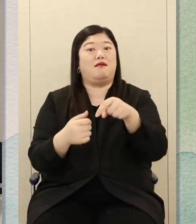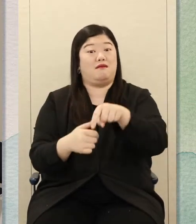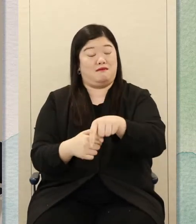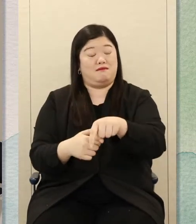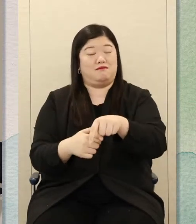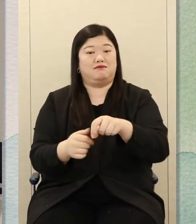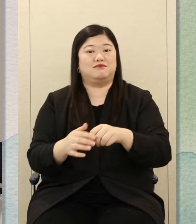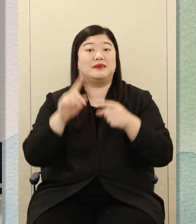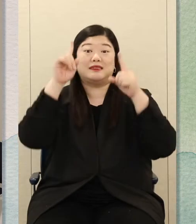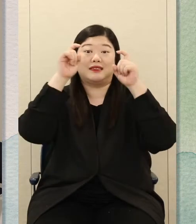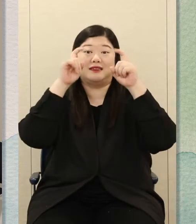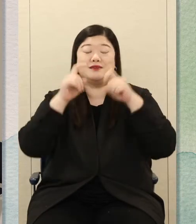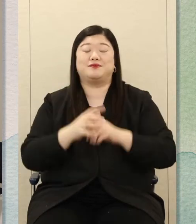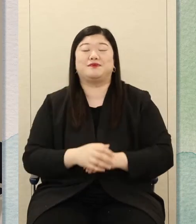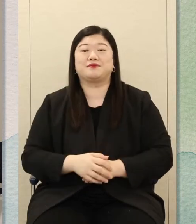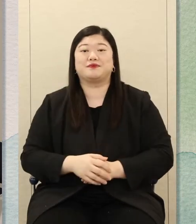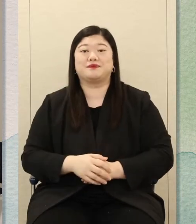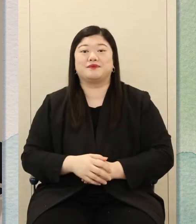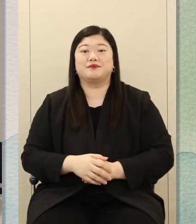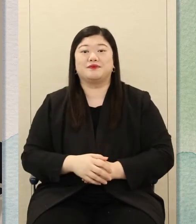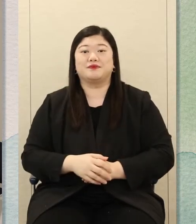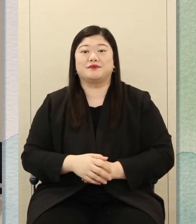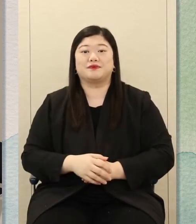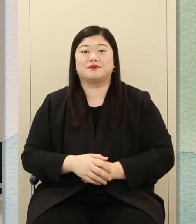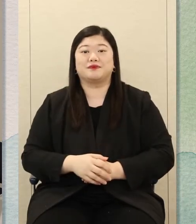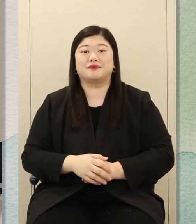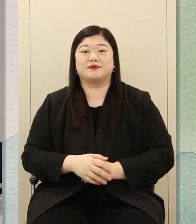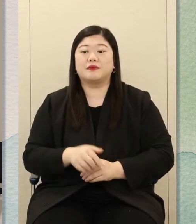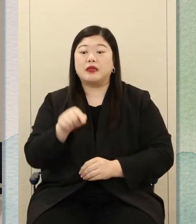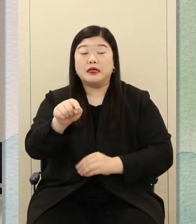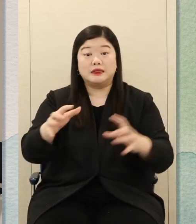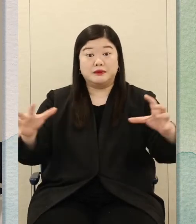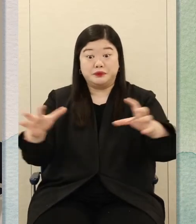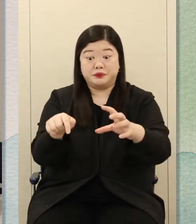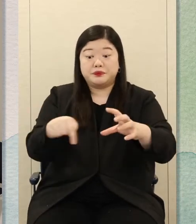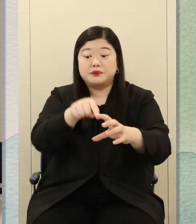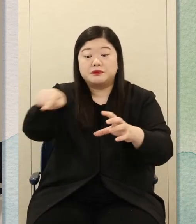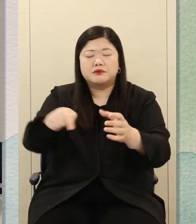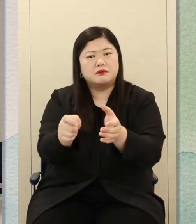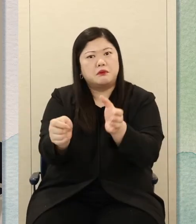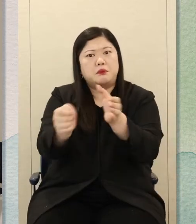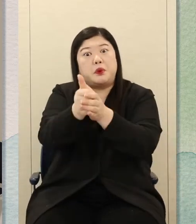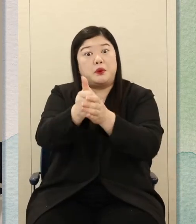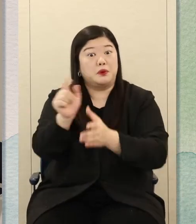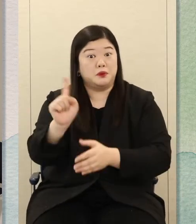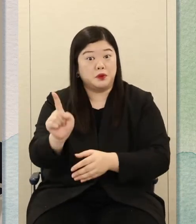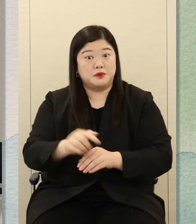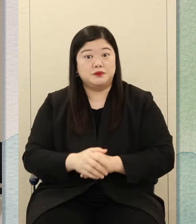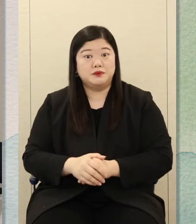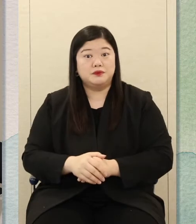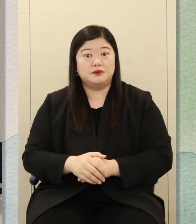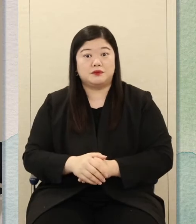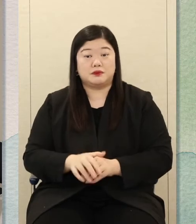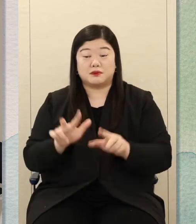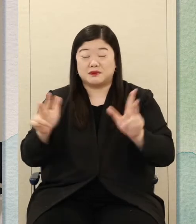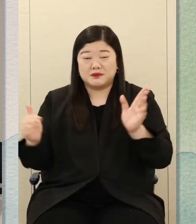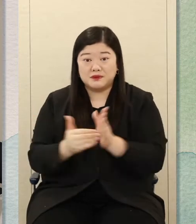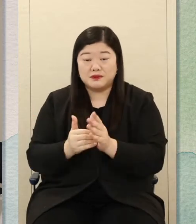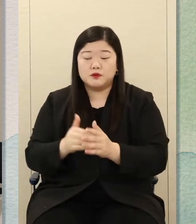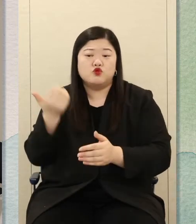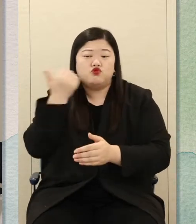불러가지고 독서 토론 하는데요. 저 팀의 제일 큰 특징은 어떤 거냐면 그동안에는 강연을 막